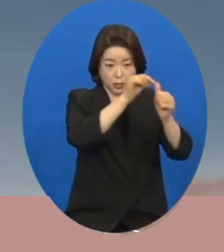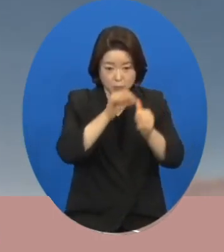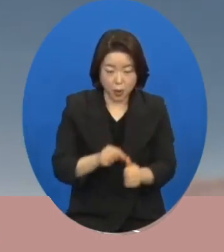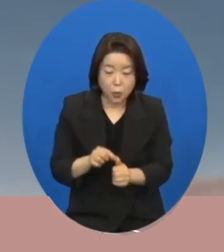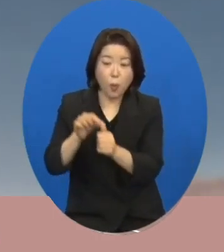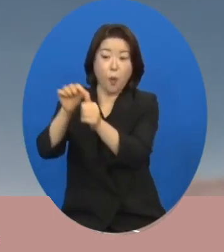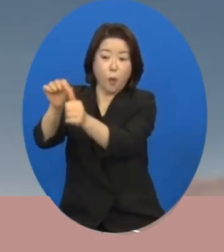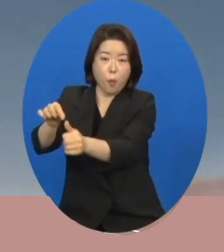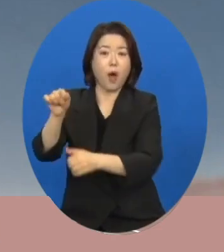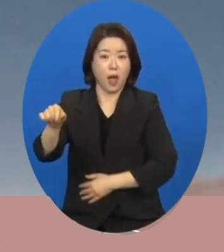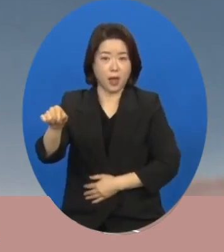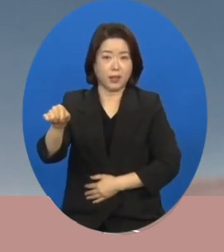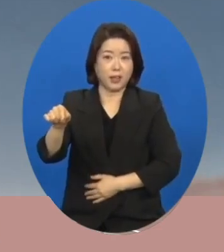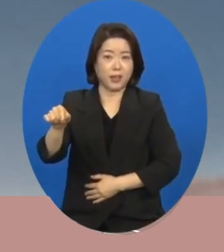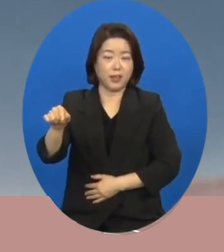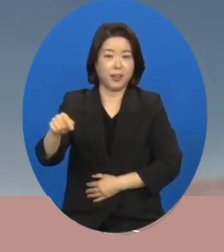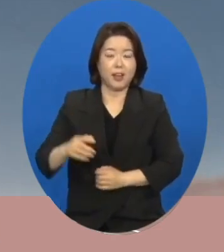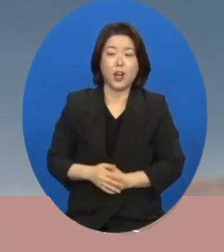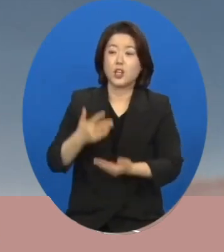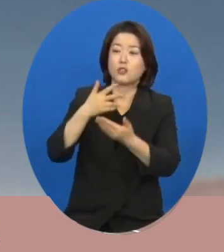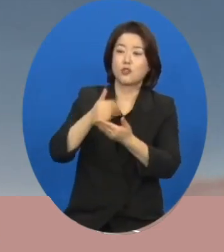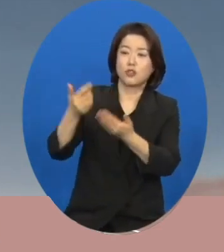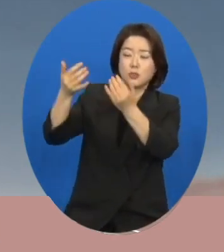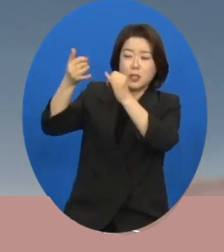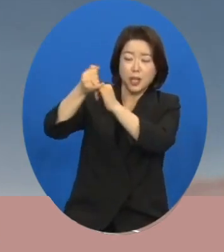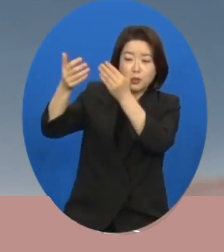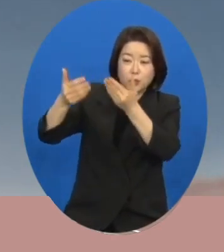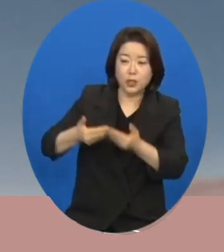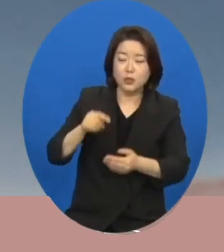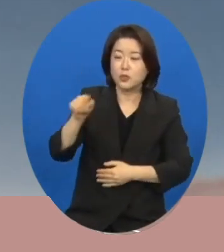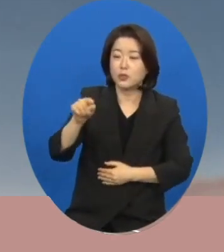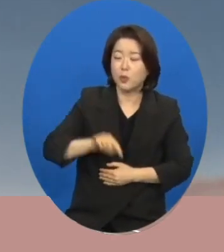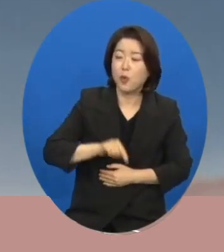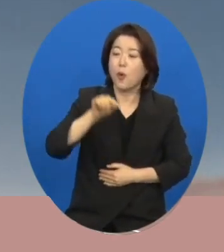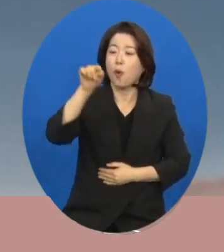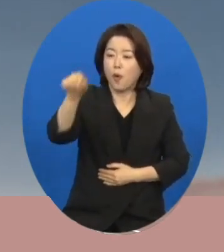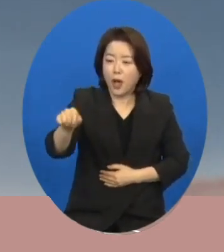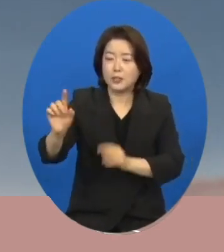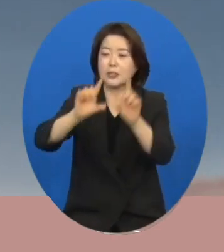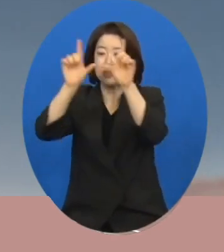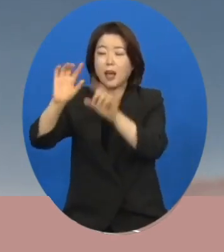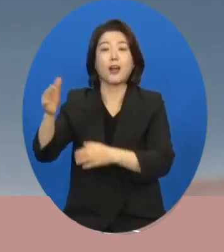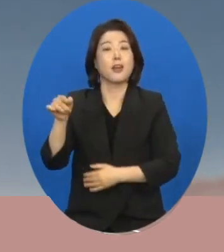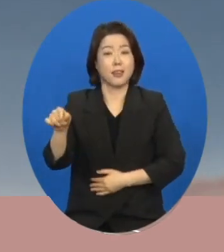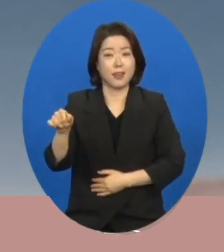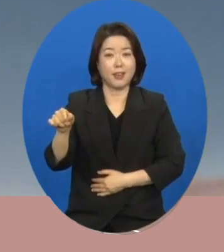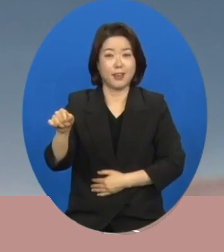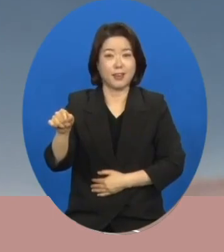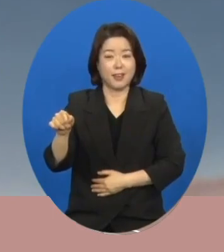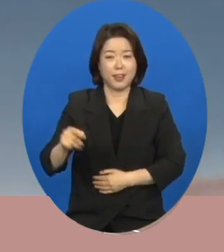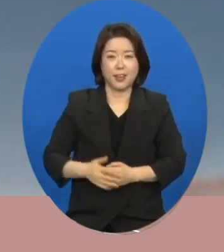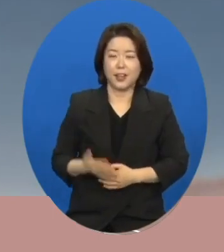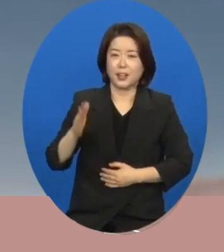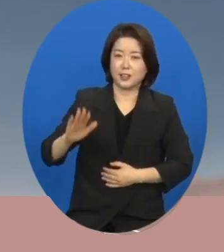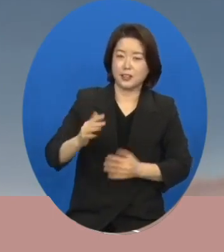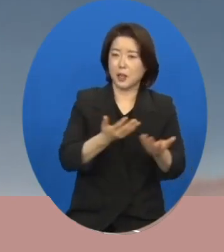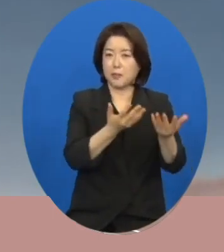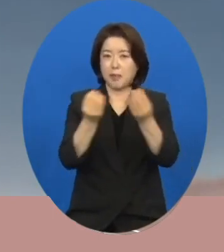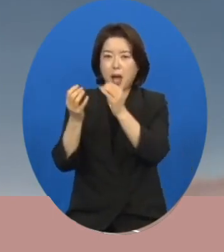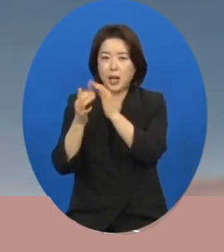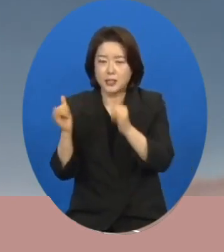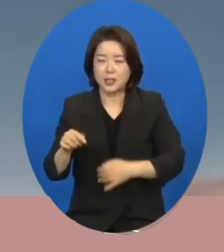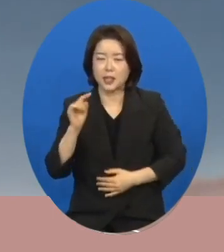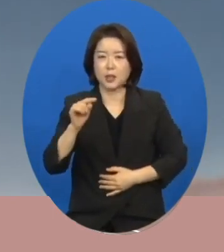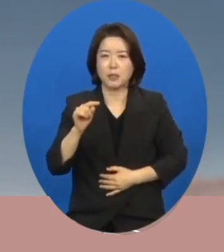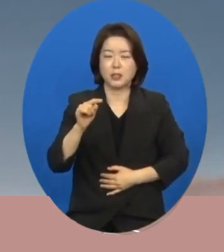주님과 동행하며 주님이 약속하신 땅에서 살아야 되거든요 근데 말씀만 드린 것처럼 많은 사람들이 그